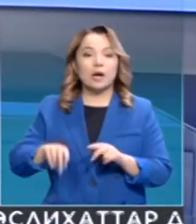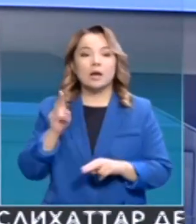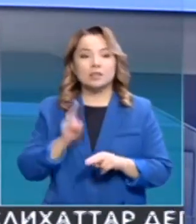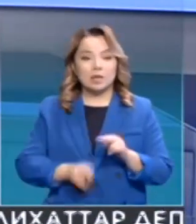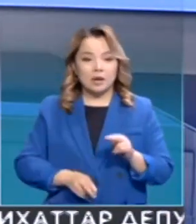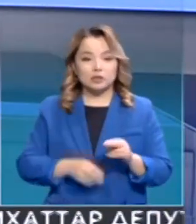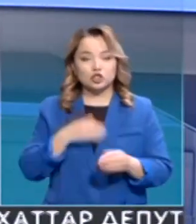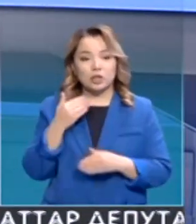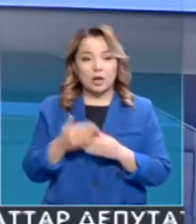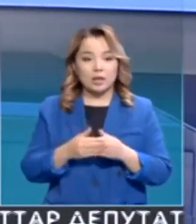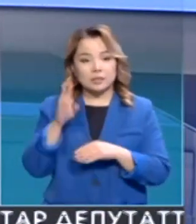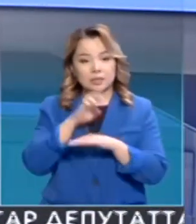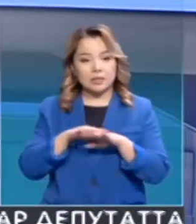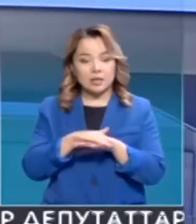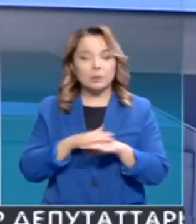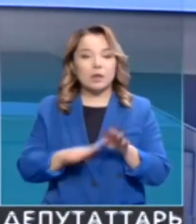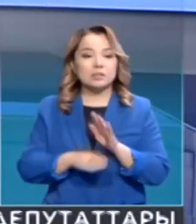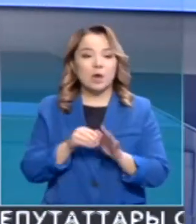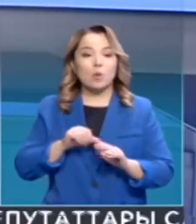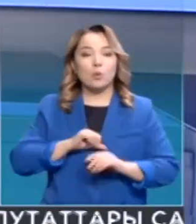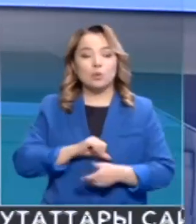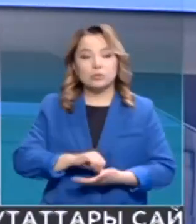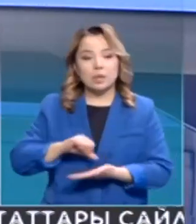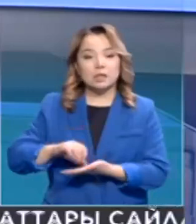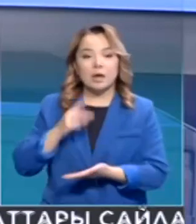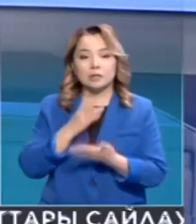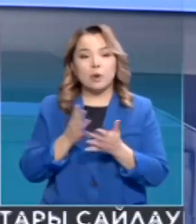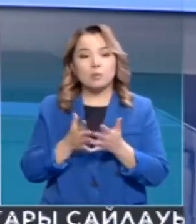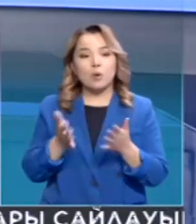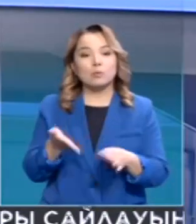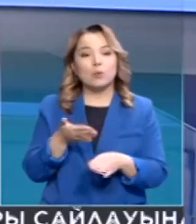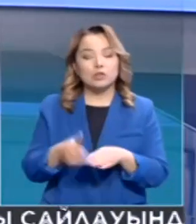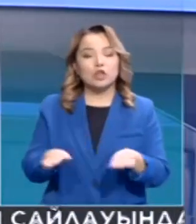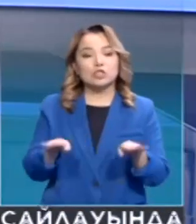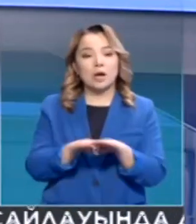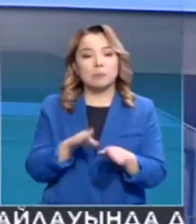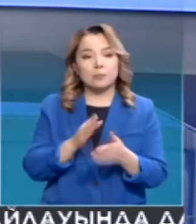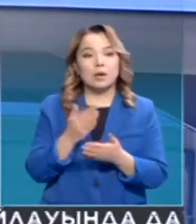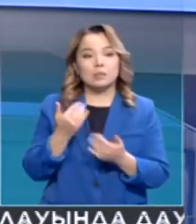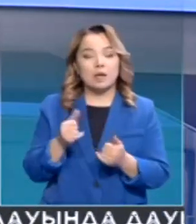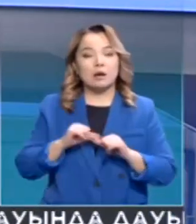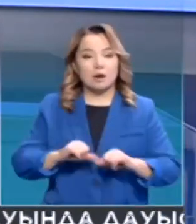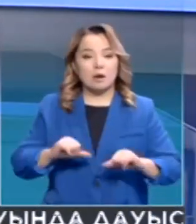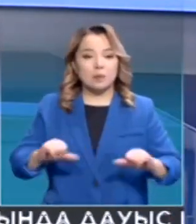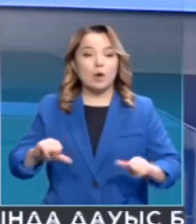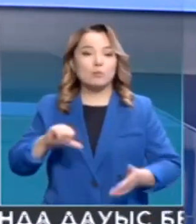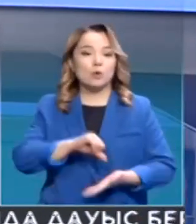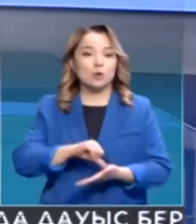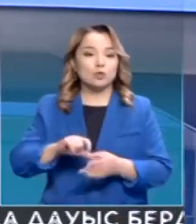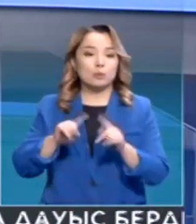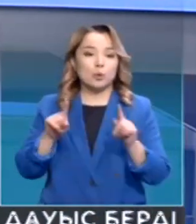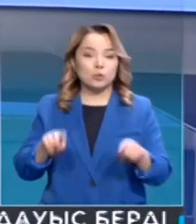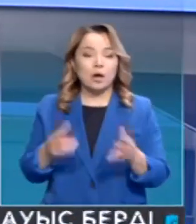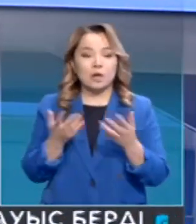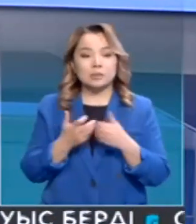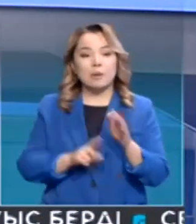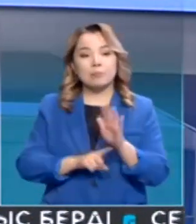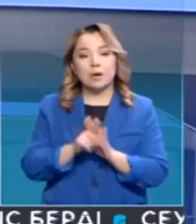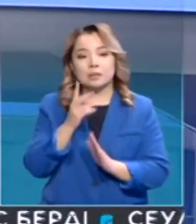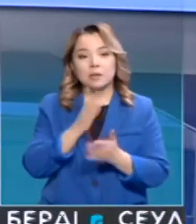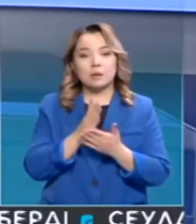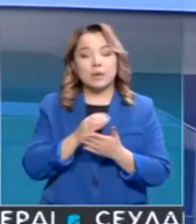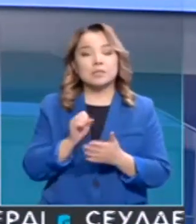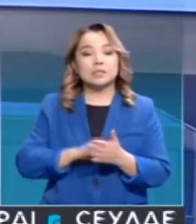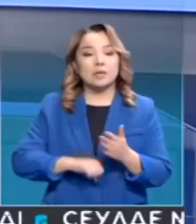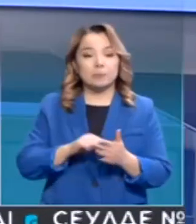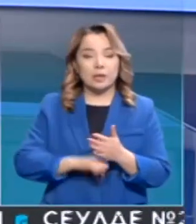жақын, өйткені еліміздегі сайлау учаскелерінің басым бөлігі жабылды. Сөйтіп комиссия мүшелері бюллетендерді санауға кірісті.